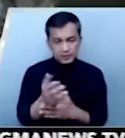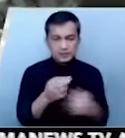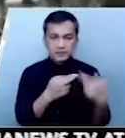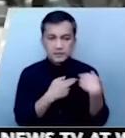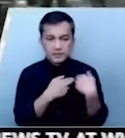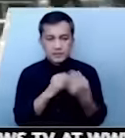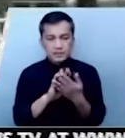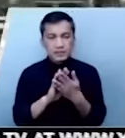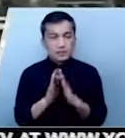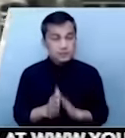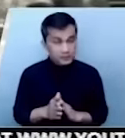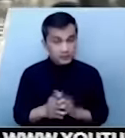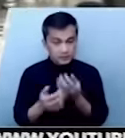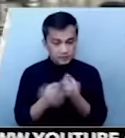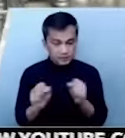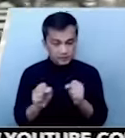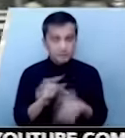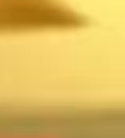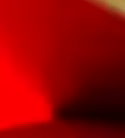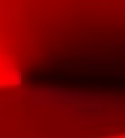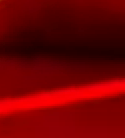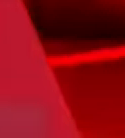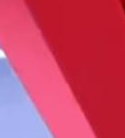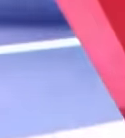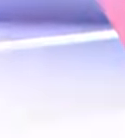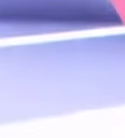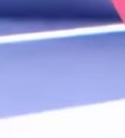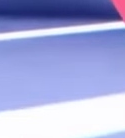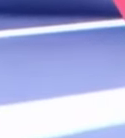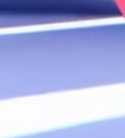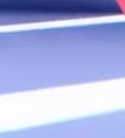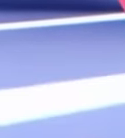kapayapaan at seguridad sa bansa.